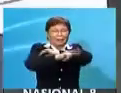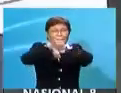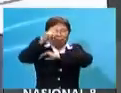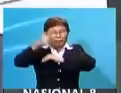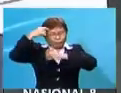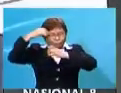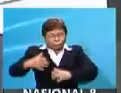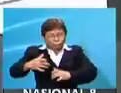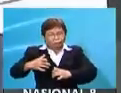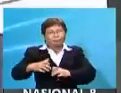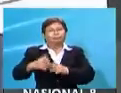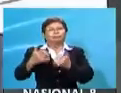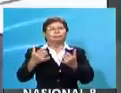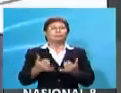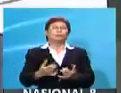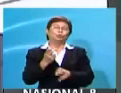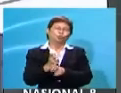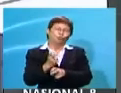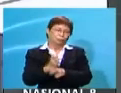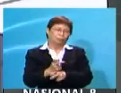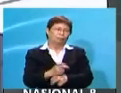membuat keputusan yang